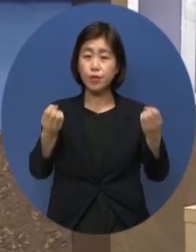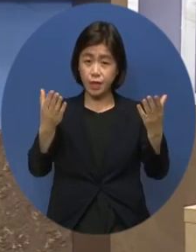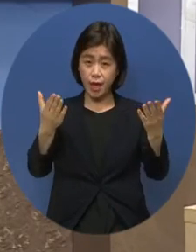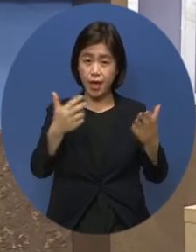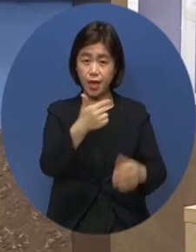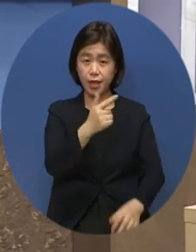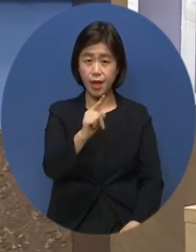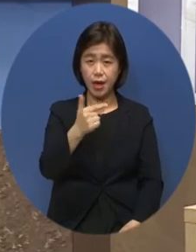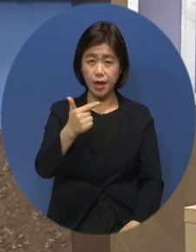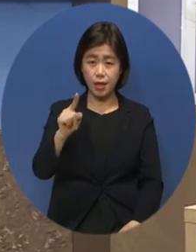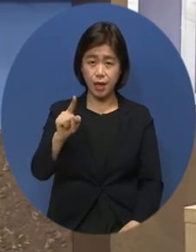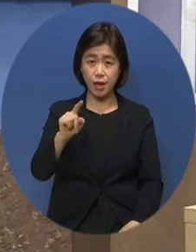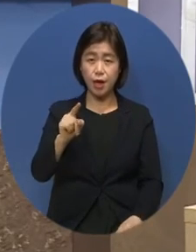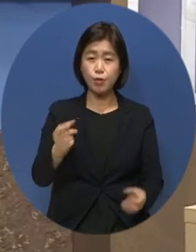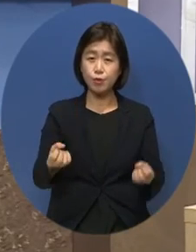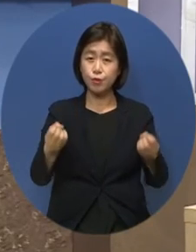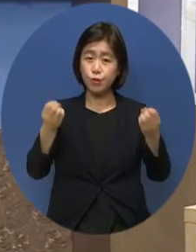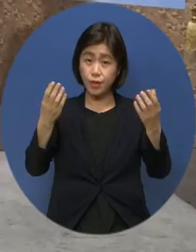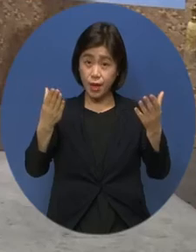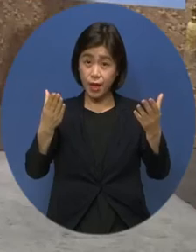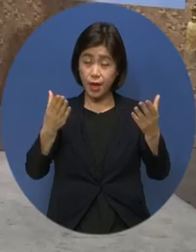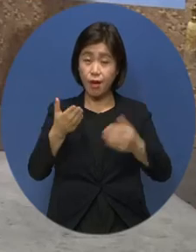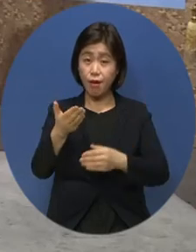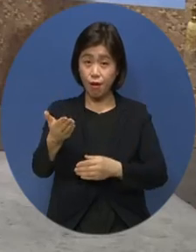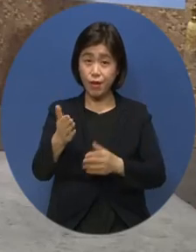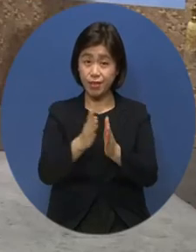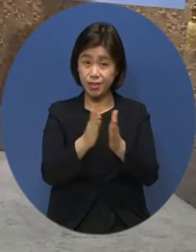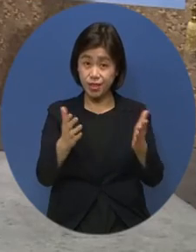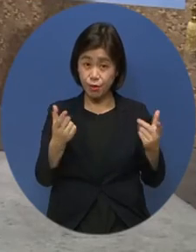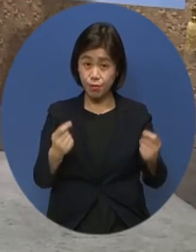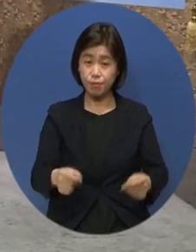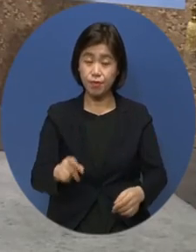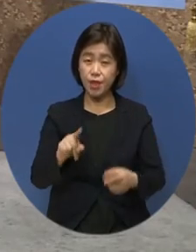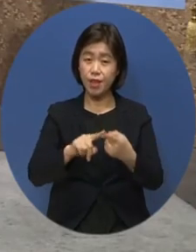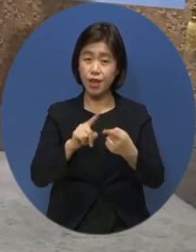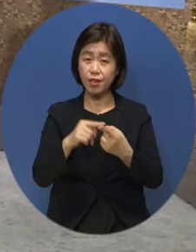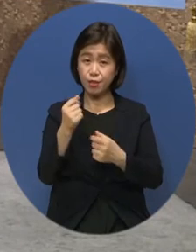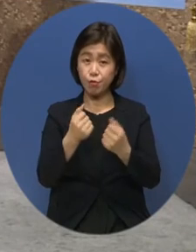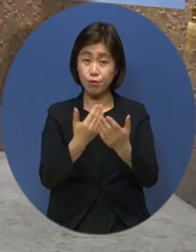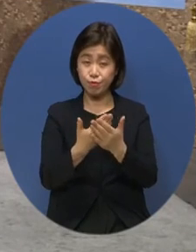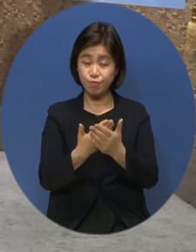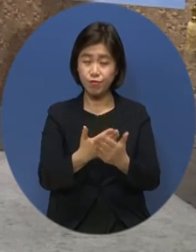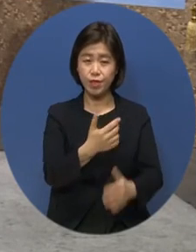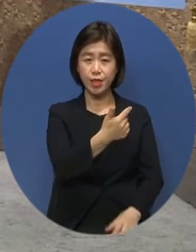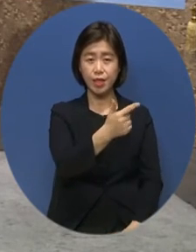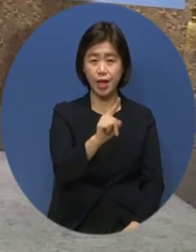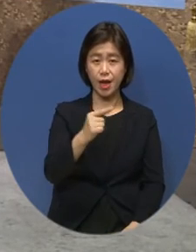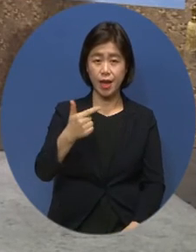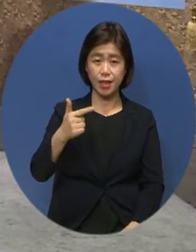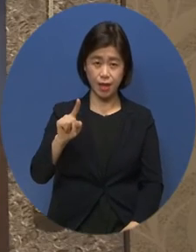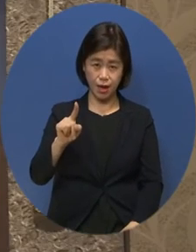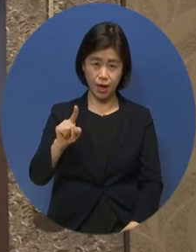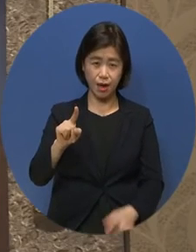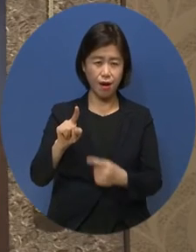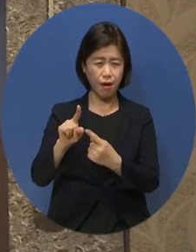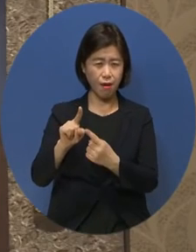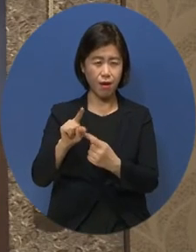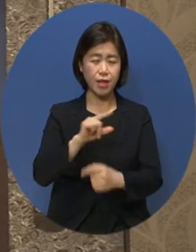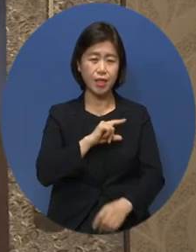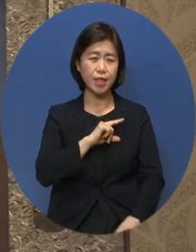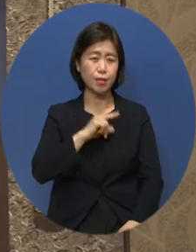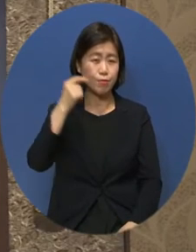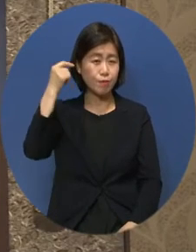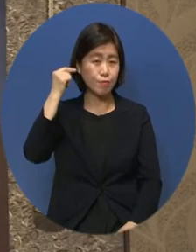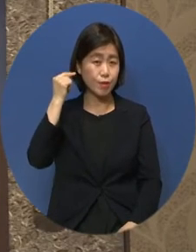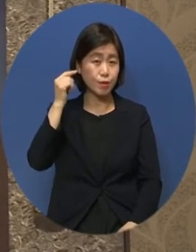하셨더라구요 이 축제는 어떤 축제 인가요 4 나 라는 이름을 들으면 4 아수 그 여성의